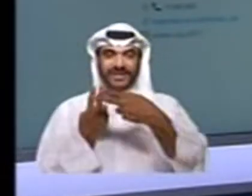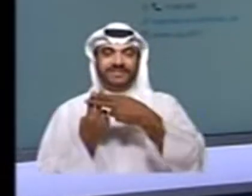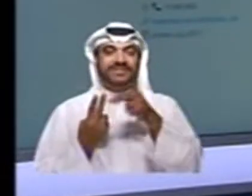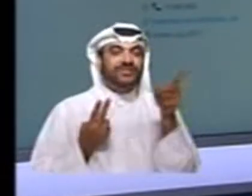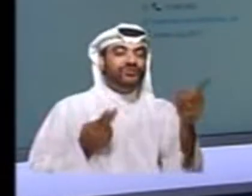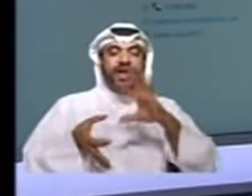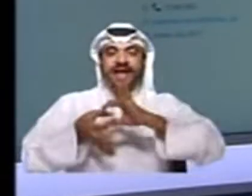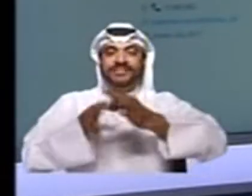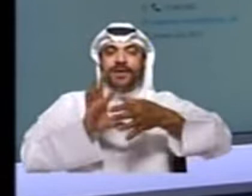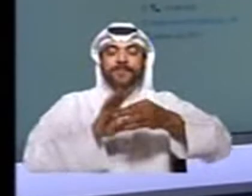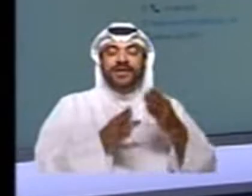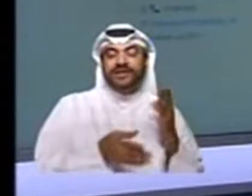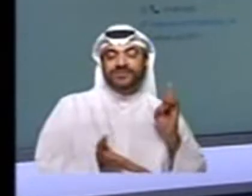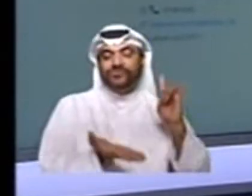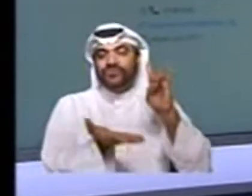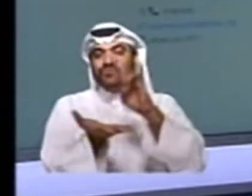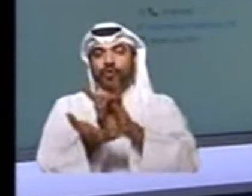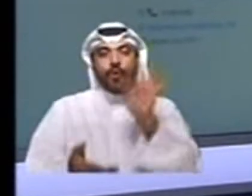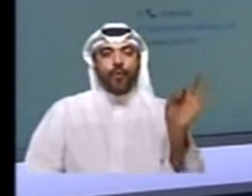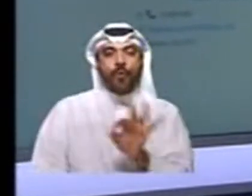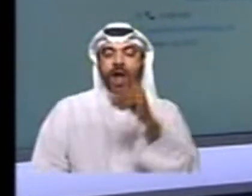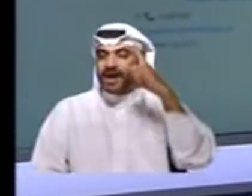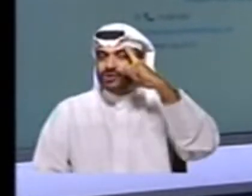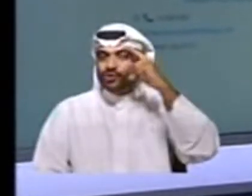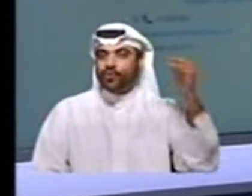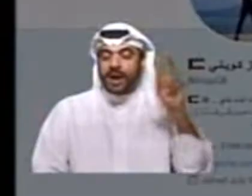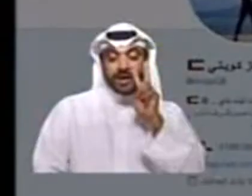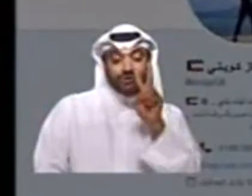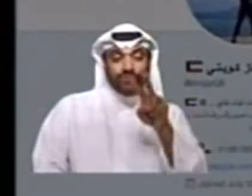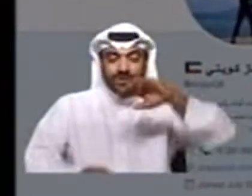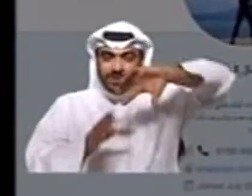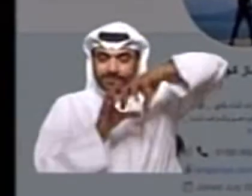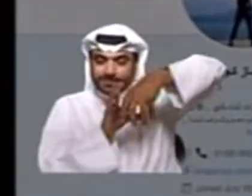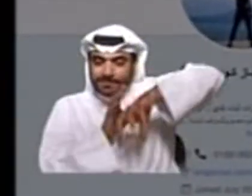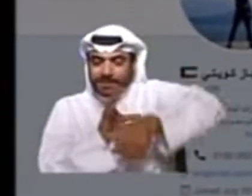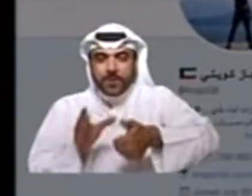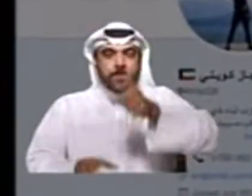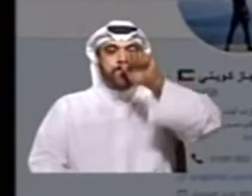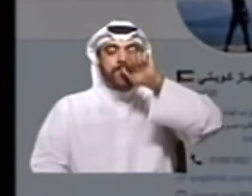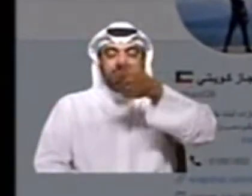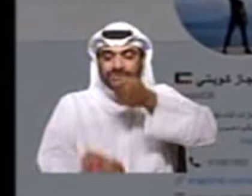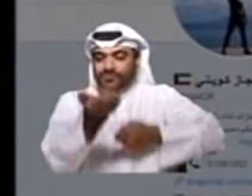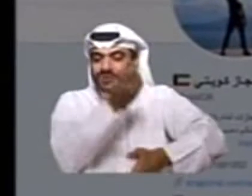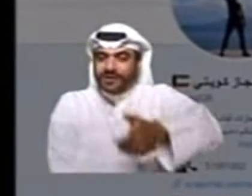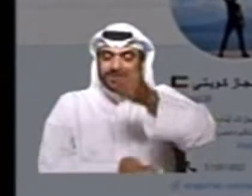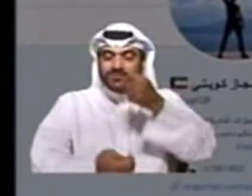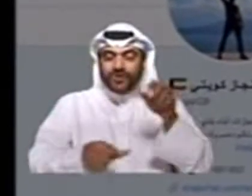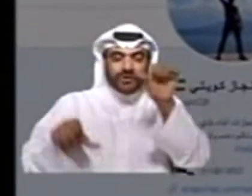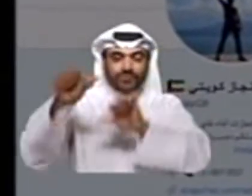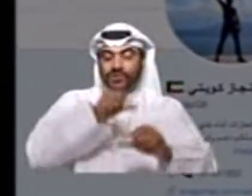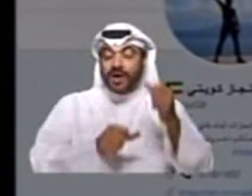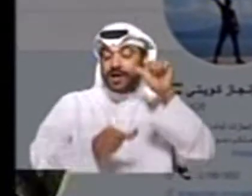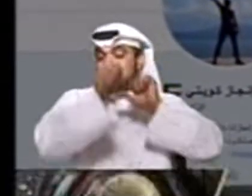الإنسانية وهي في زيارة إلى الصومال تتفقد خلالها الآبار الارتوازية وإجراء الفحوصات الطبية وعمليات